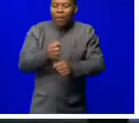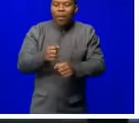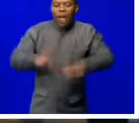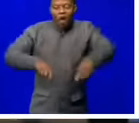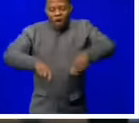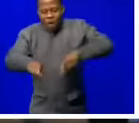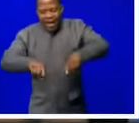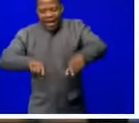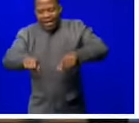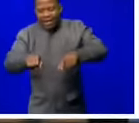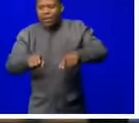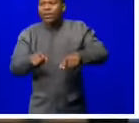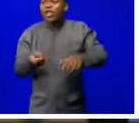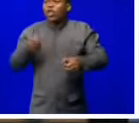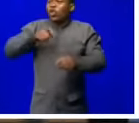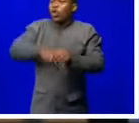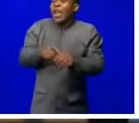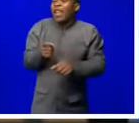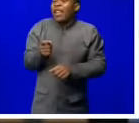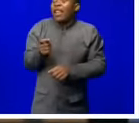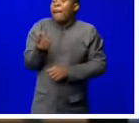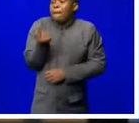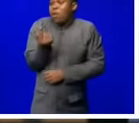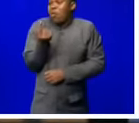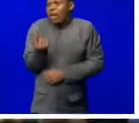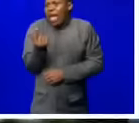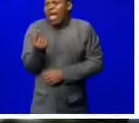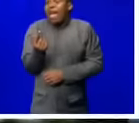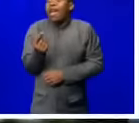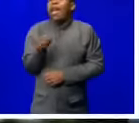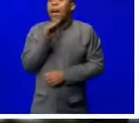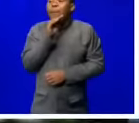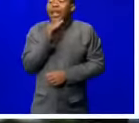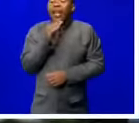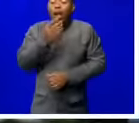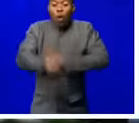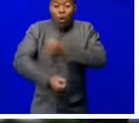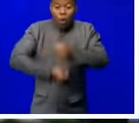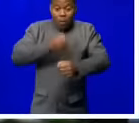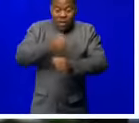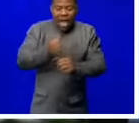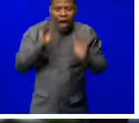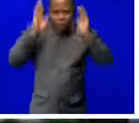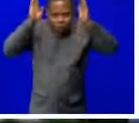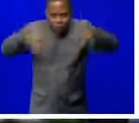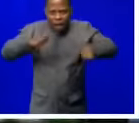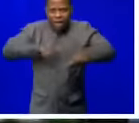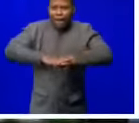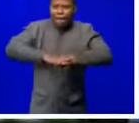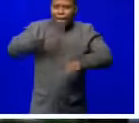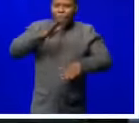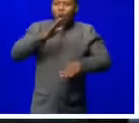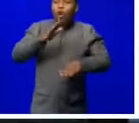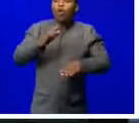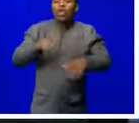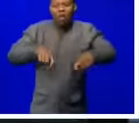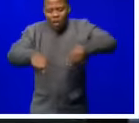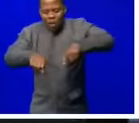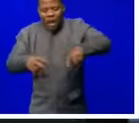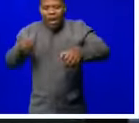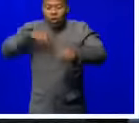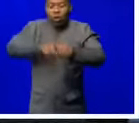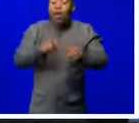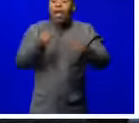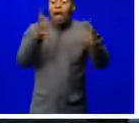ba lingenela emicuculana kanye ngaphandle kwakuleli stava ukuthi kungabe kulomnyaka lo setulo wa 2023